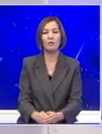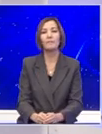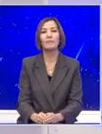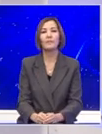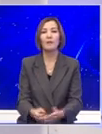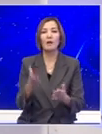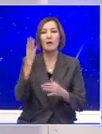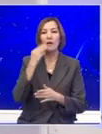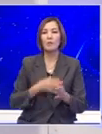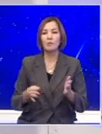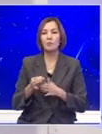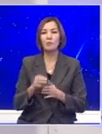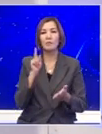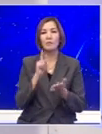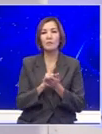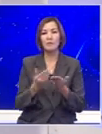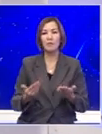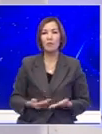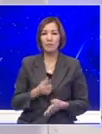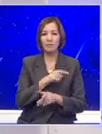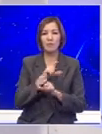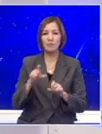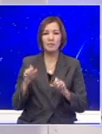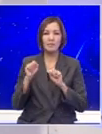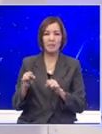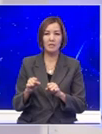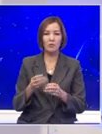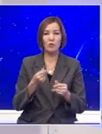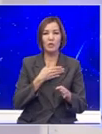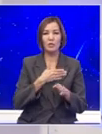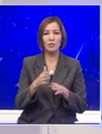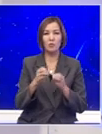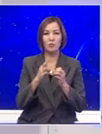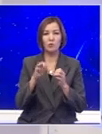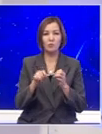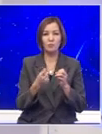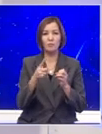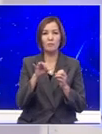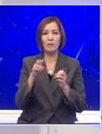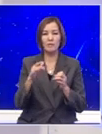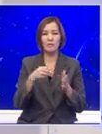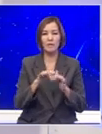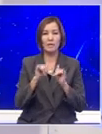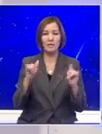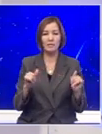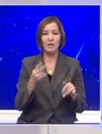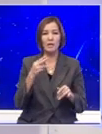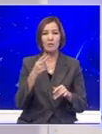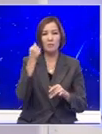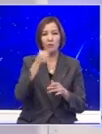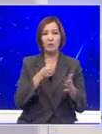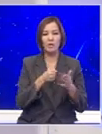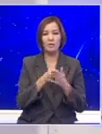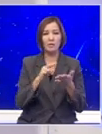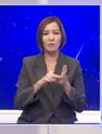Быйыл Алматы облысында міндетті әлеуметтік медициналық сақтандыруды қаржыландыру 13,1 миллиард теңгеге артты. 2023